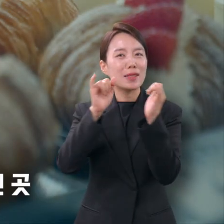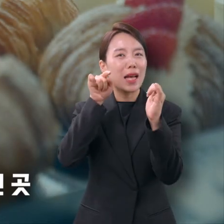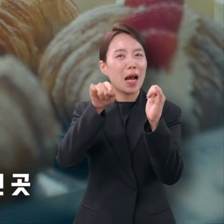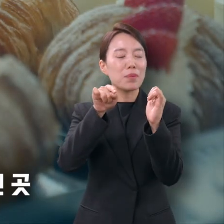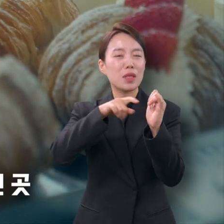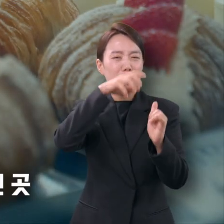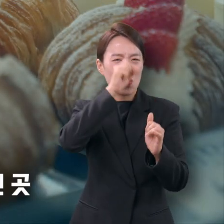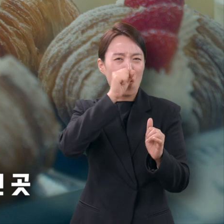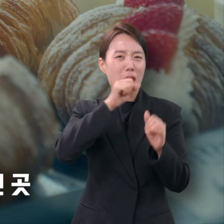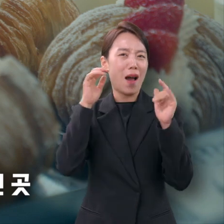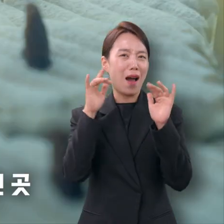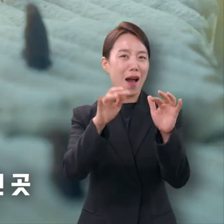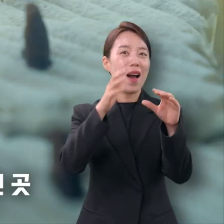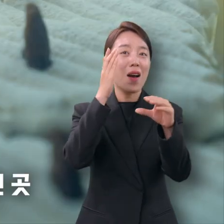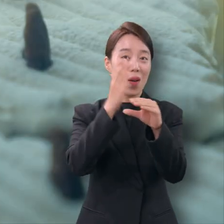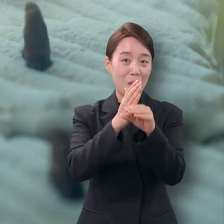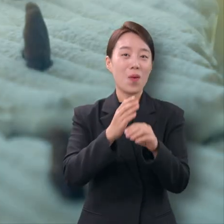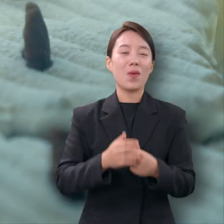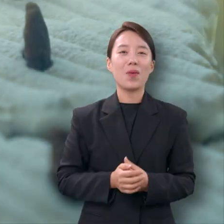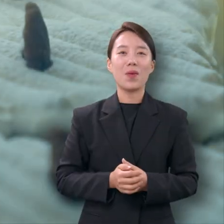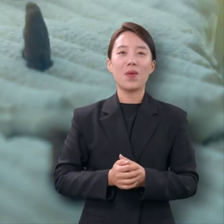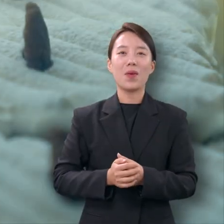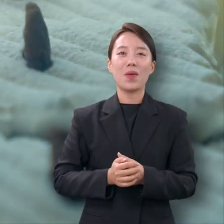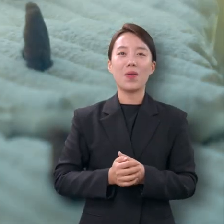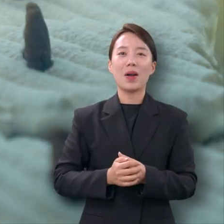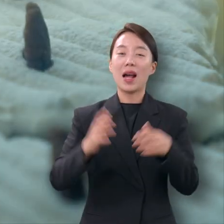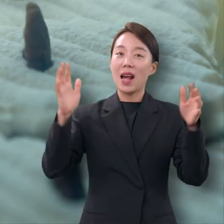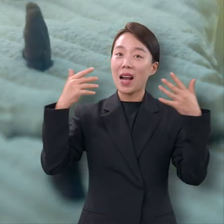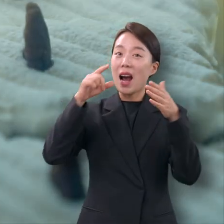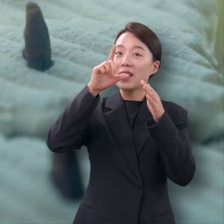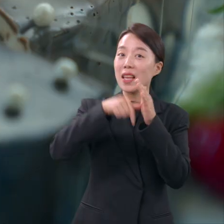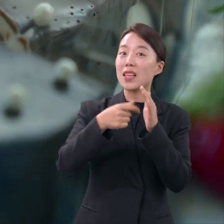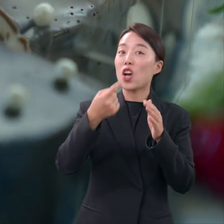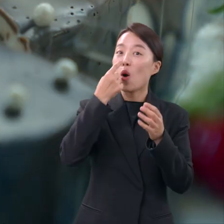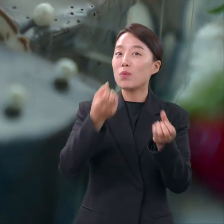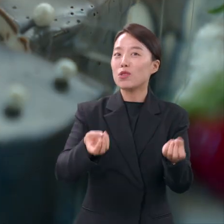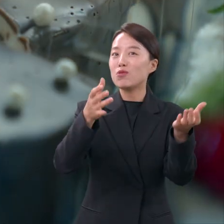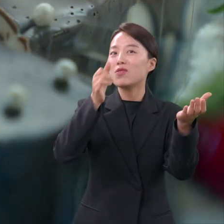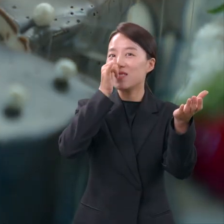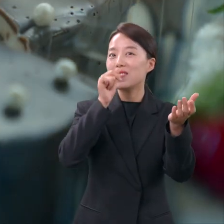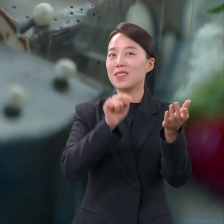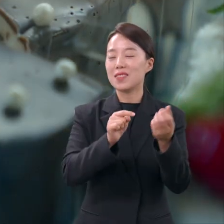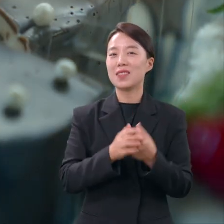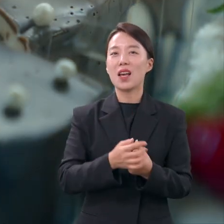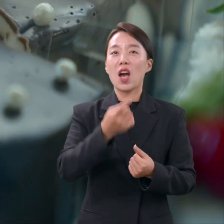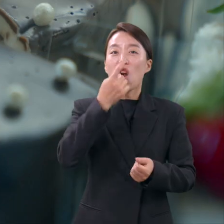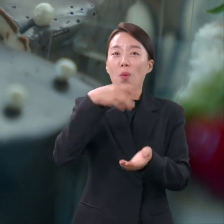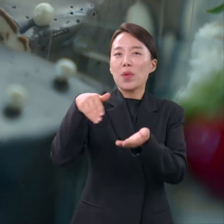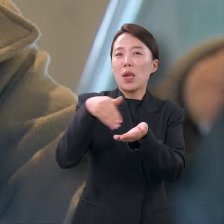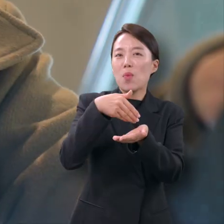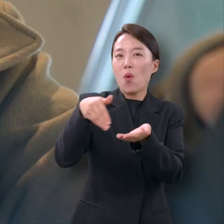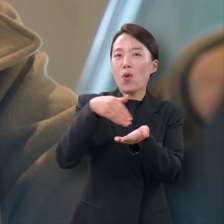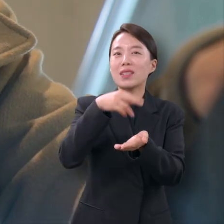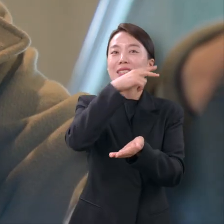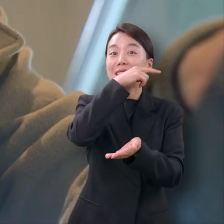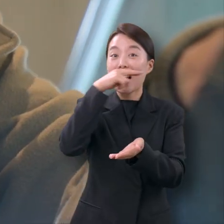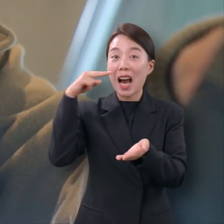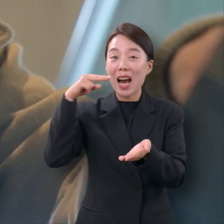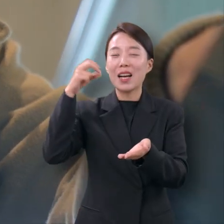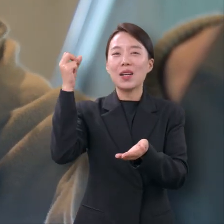마니아들에게 천국인 곳. 매년 가을에는 커피 축제도 열립니다. 커피 볶는